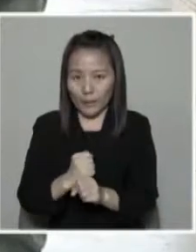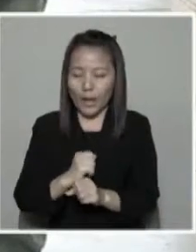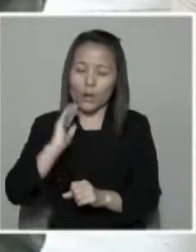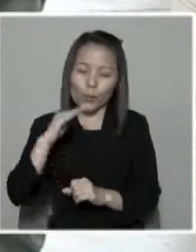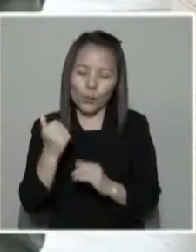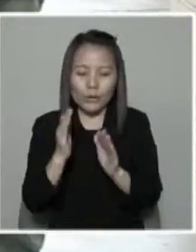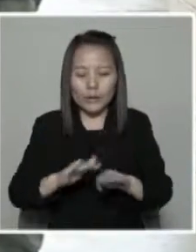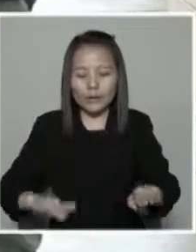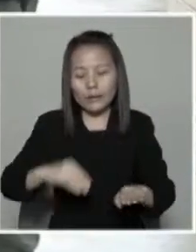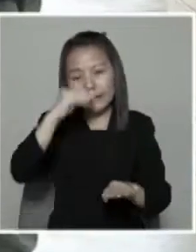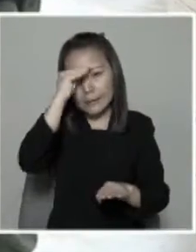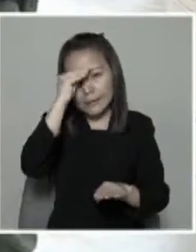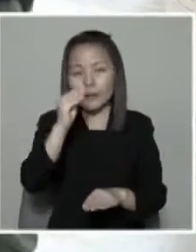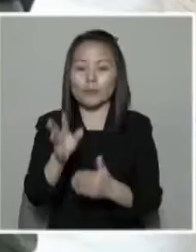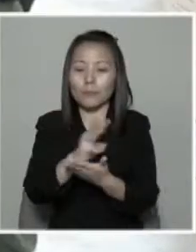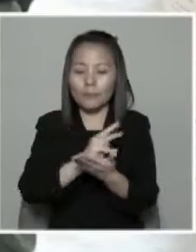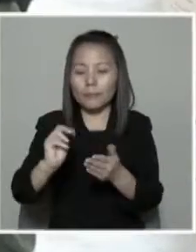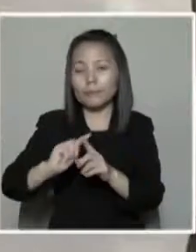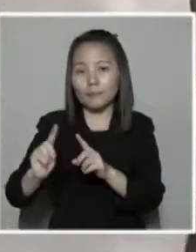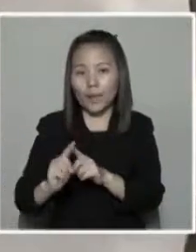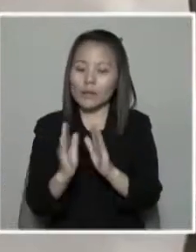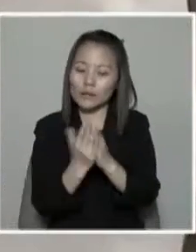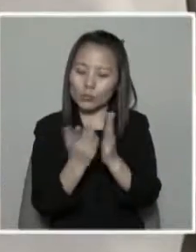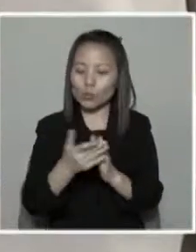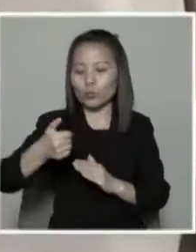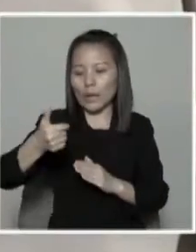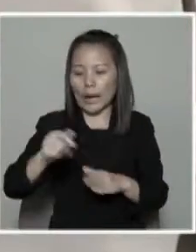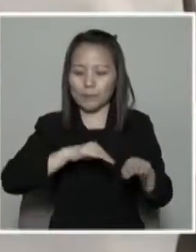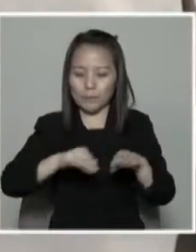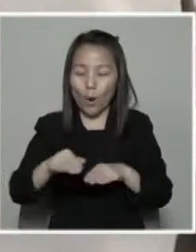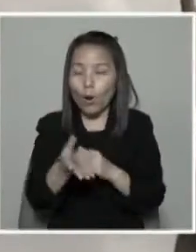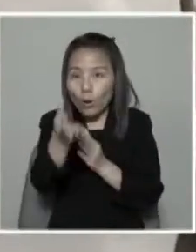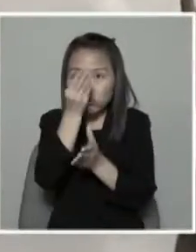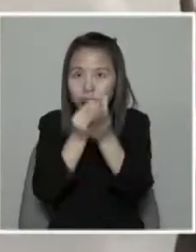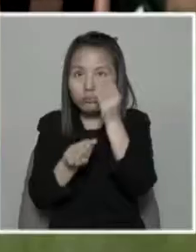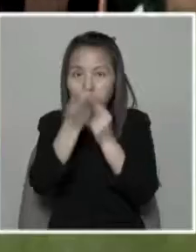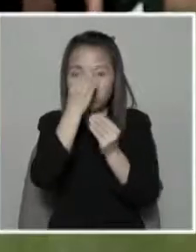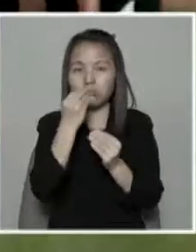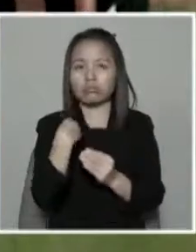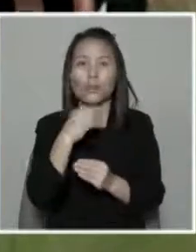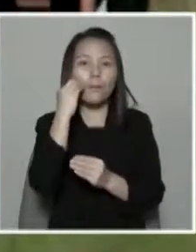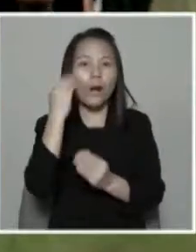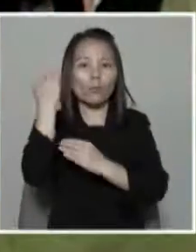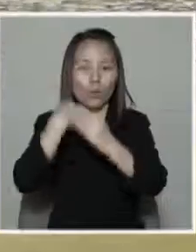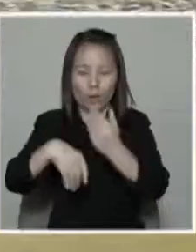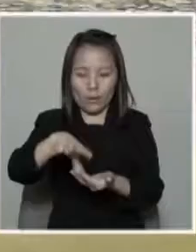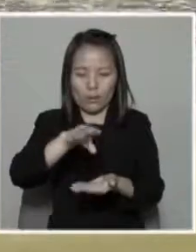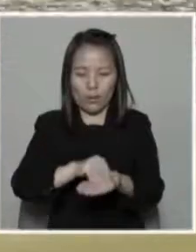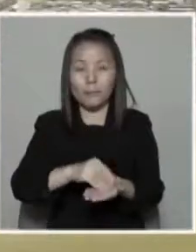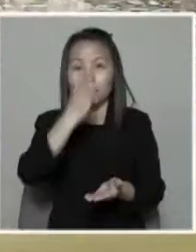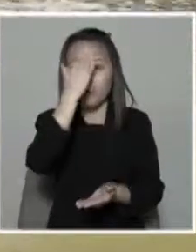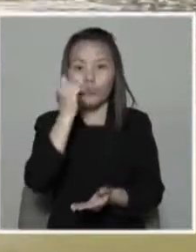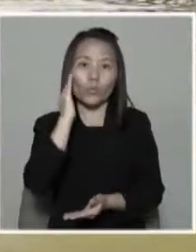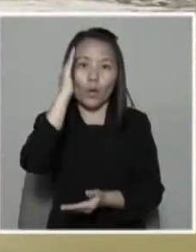ระดับนักเรียนนักศึกษาต่างพกพาสมุดปากกาพร้อมจดจำนำความรู้ที่มีอยู่ทั่วพิพิธภัณฑ์เพื่อนำกลับไปใช้